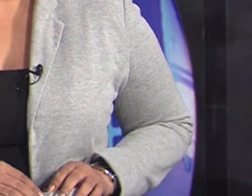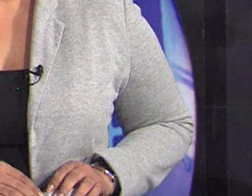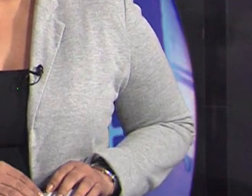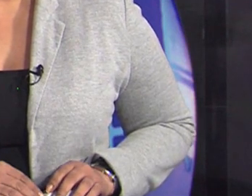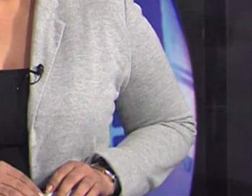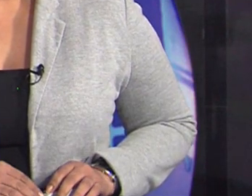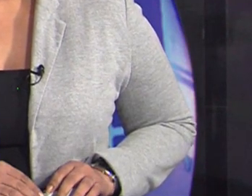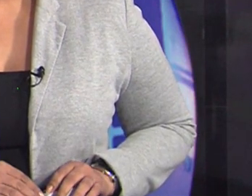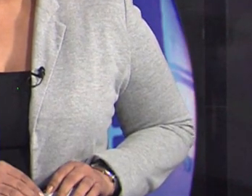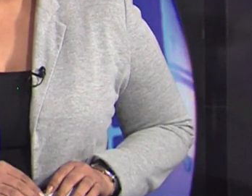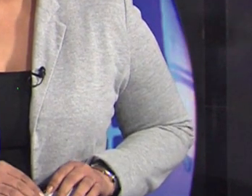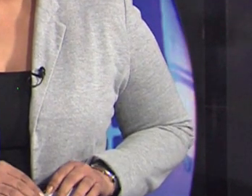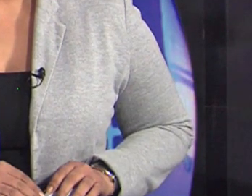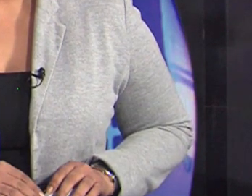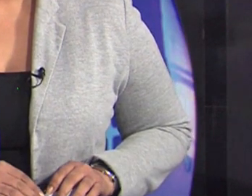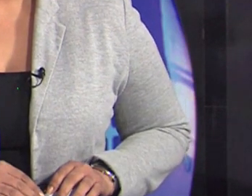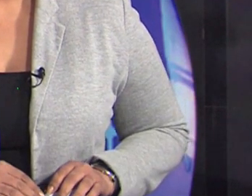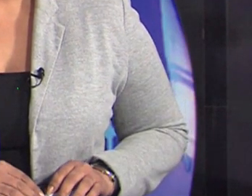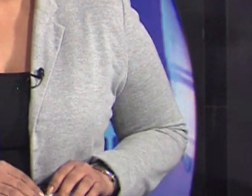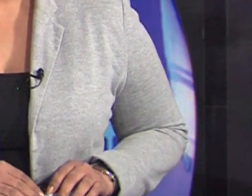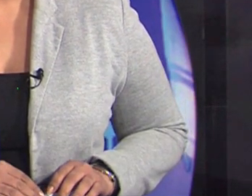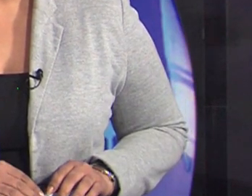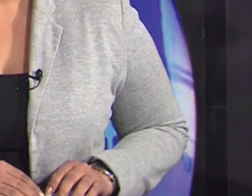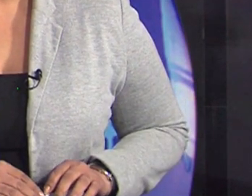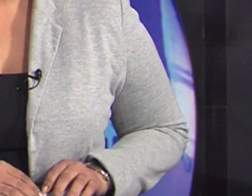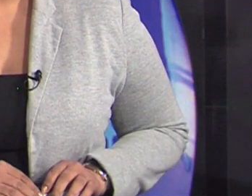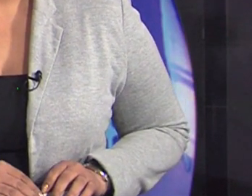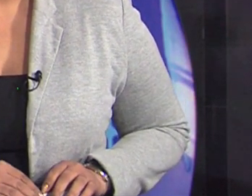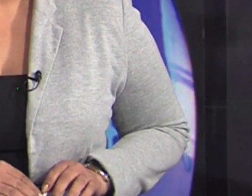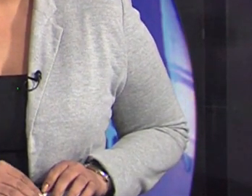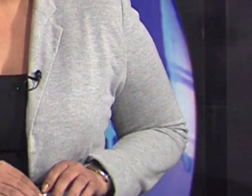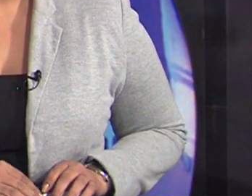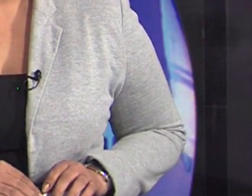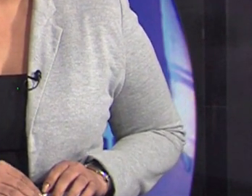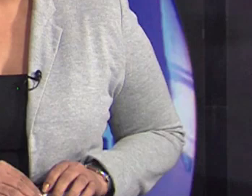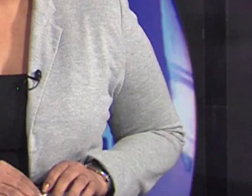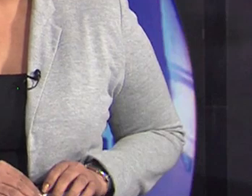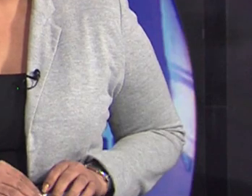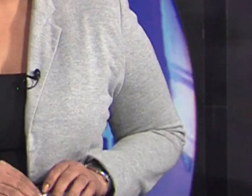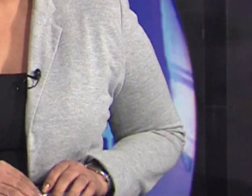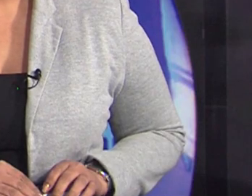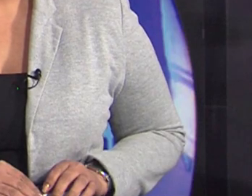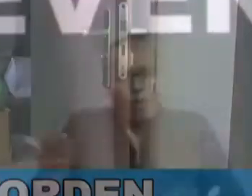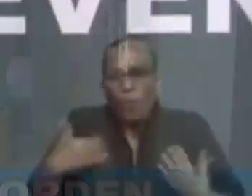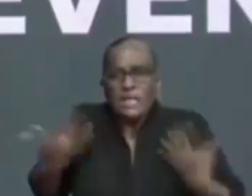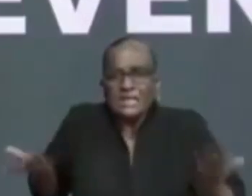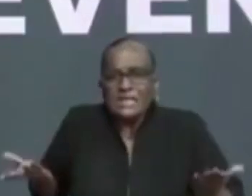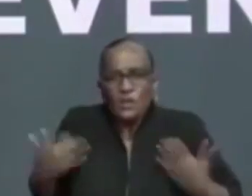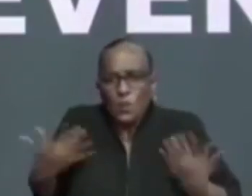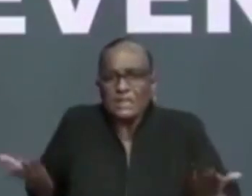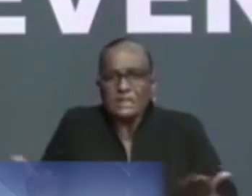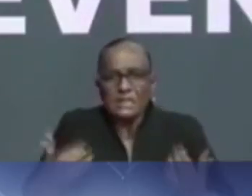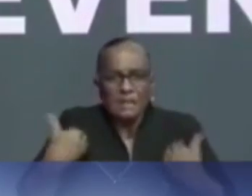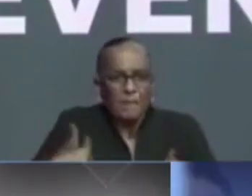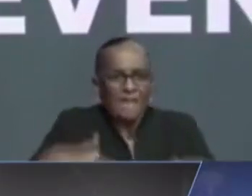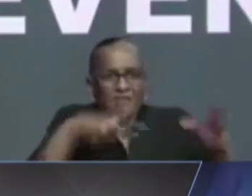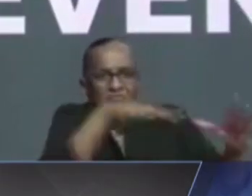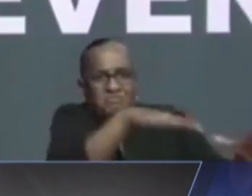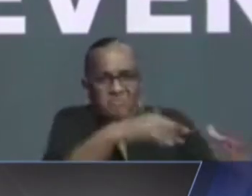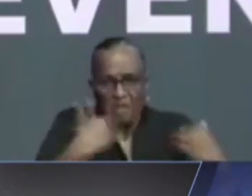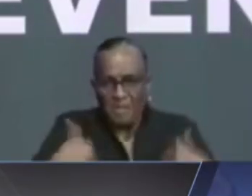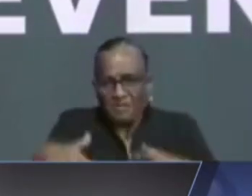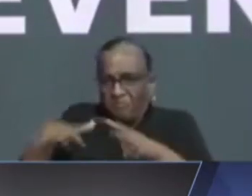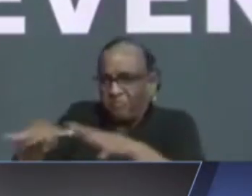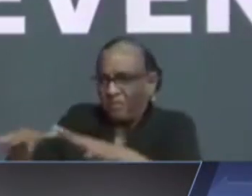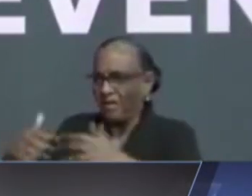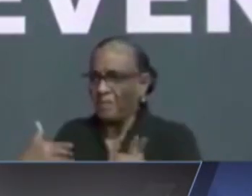te voorkomen dat een groot aantal mensen zich verzamelt bij de locaties. We hebben gezien dat die behoefte groot